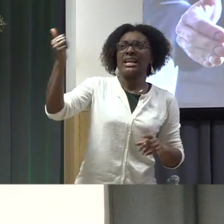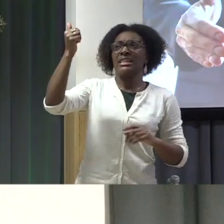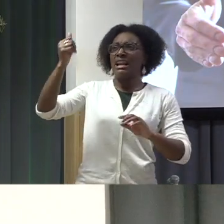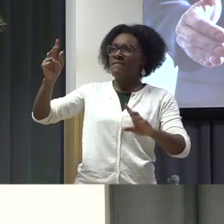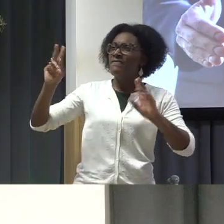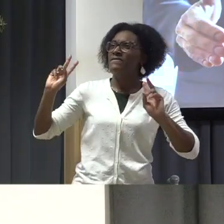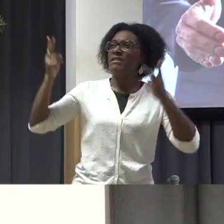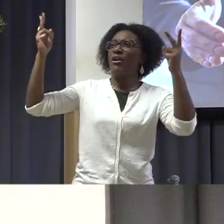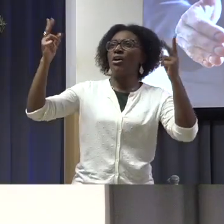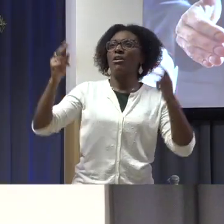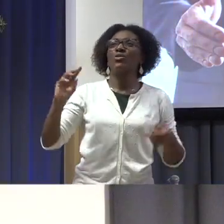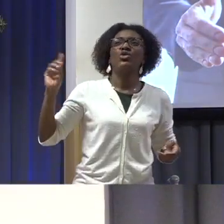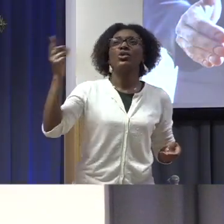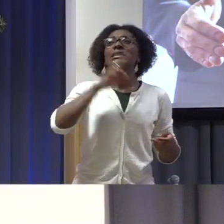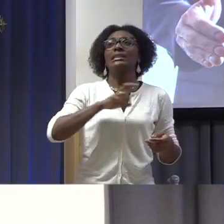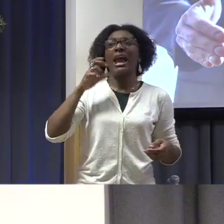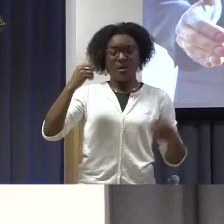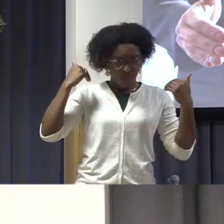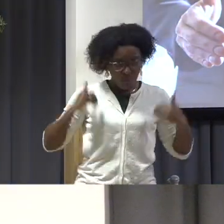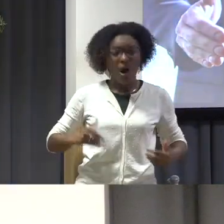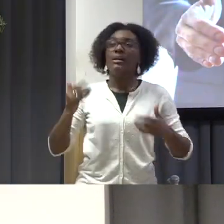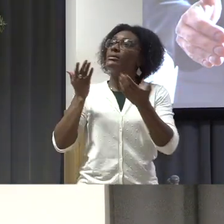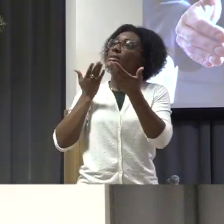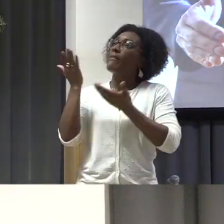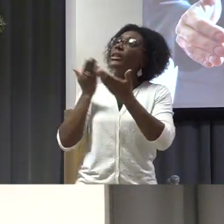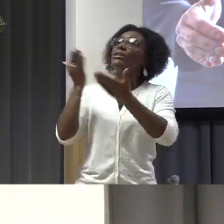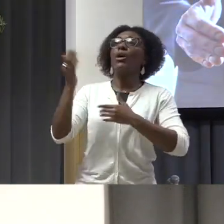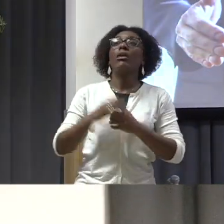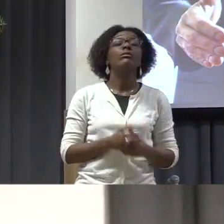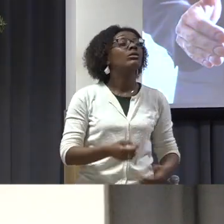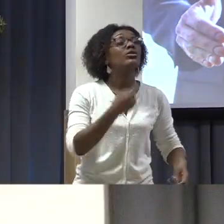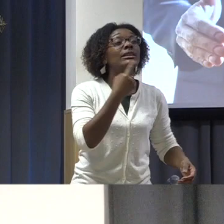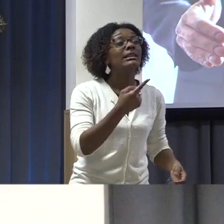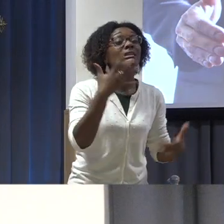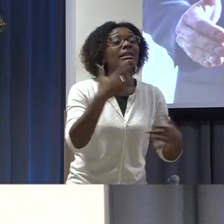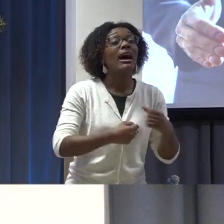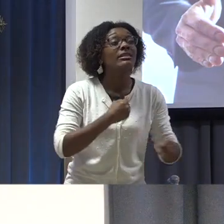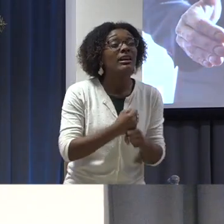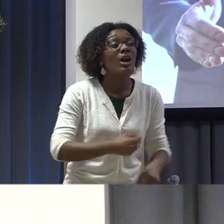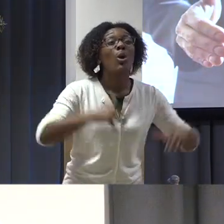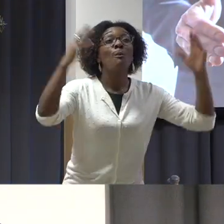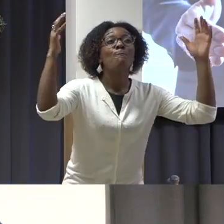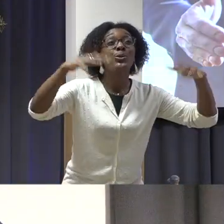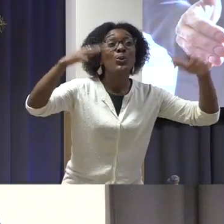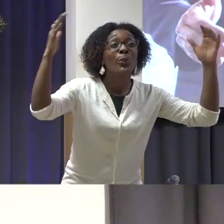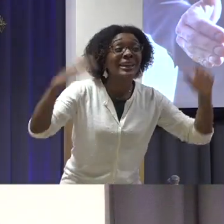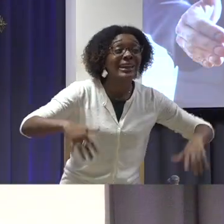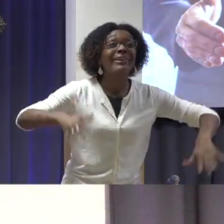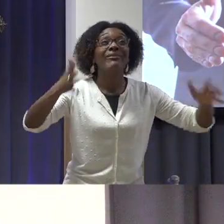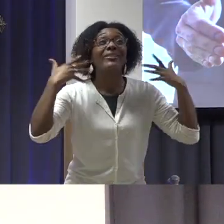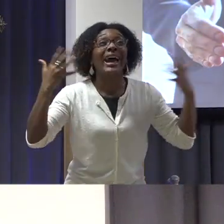dont je suis le serviteur il n'y aura ces années ni il y aura